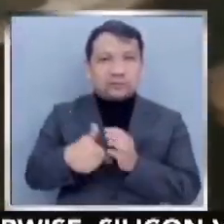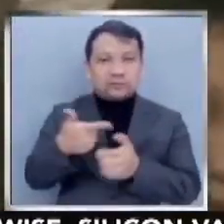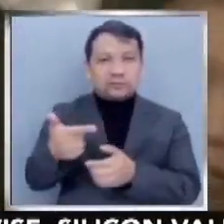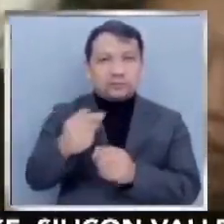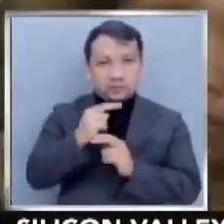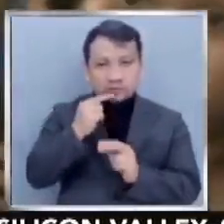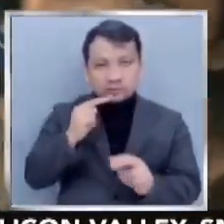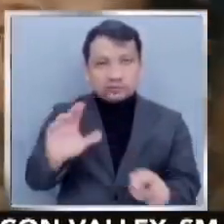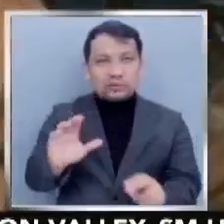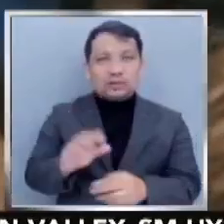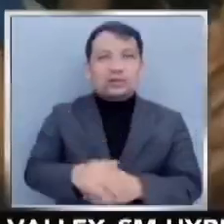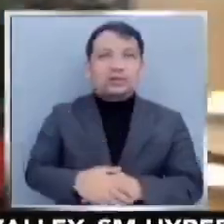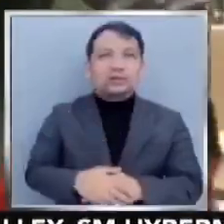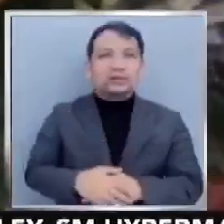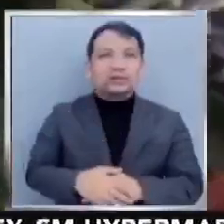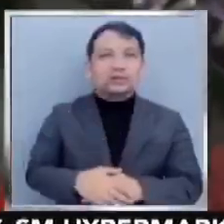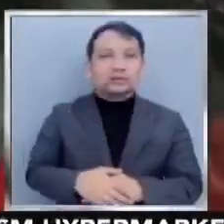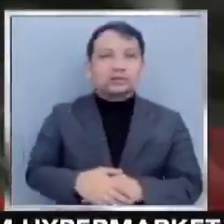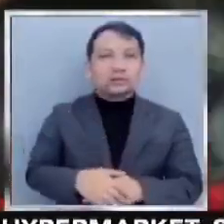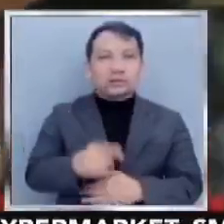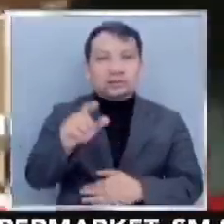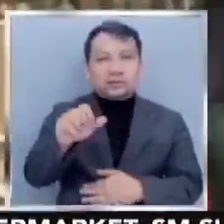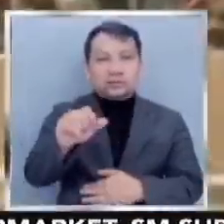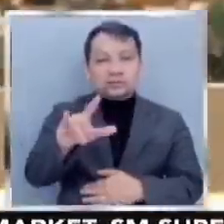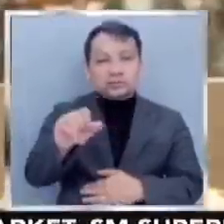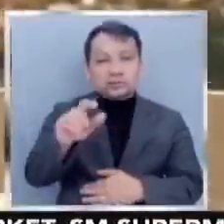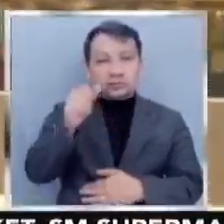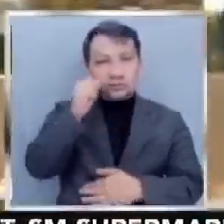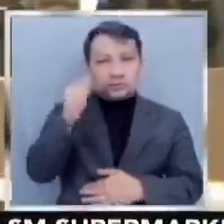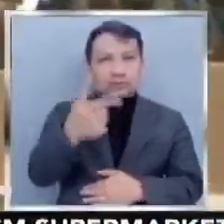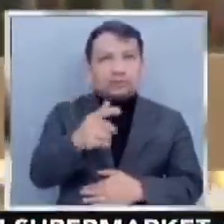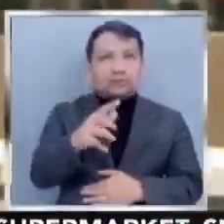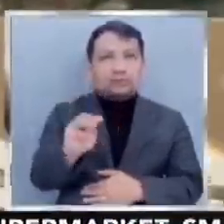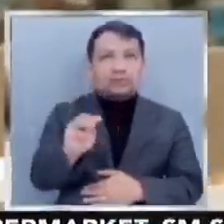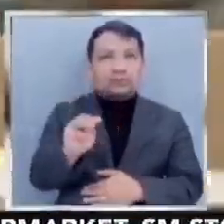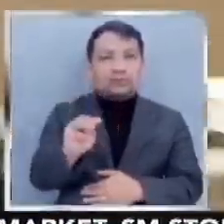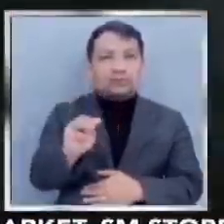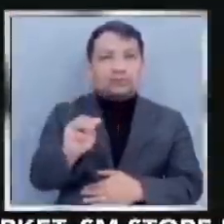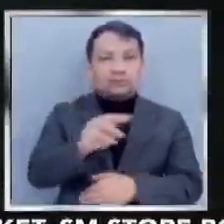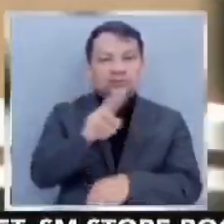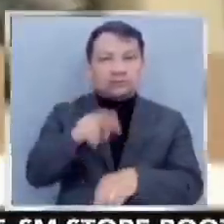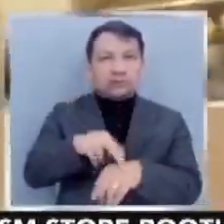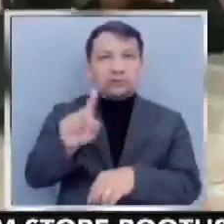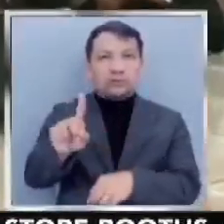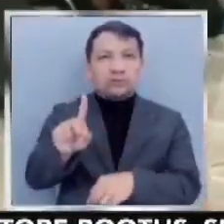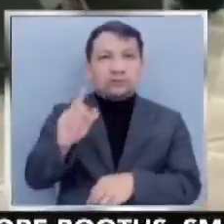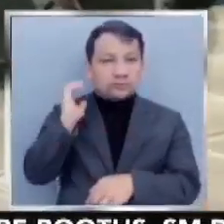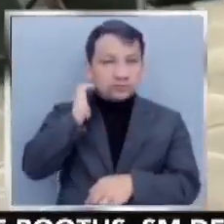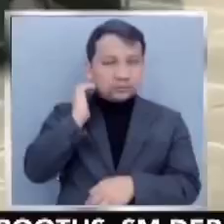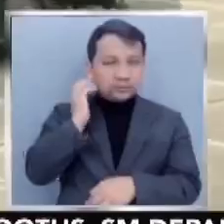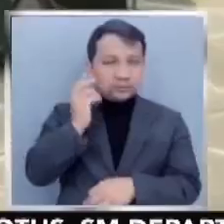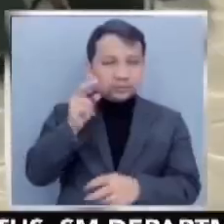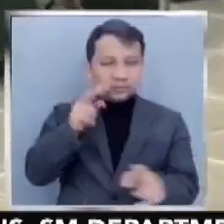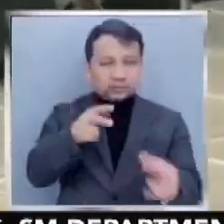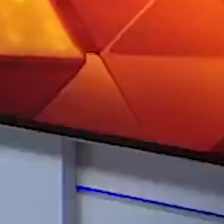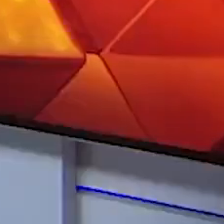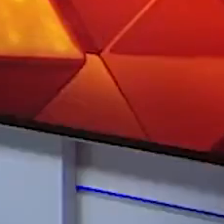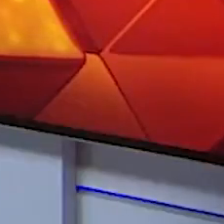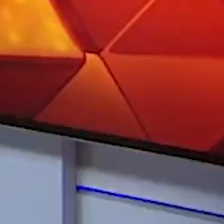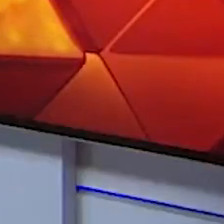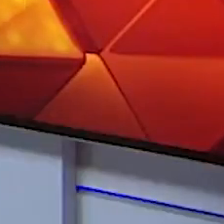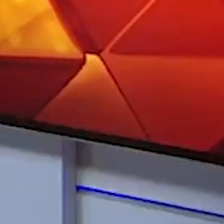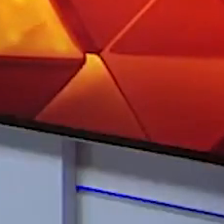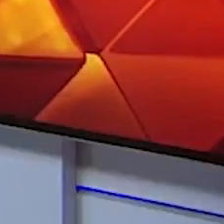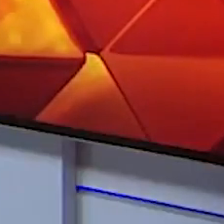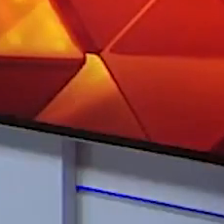News, Sara Hilomen Velasco ng GMA Regional TV 1 Mindanao, nakatutok 24 oras.